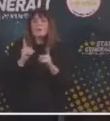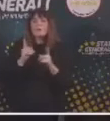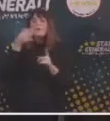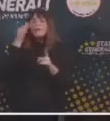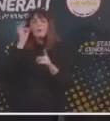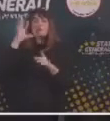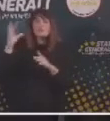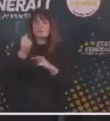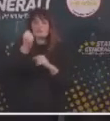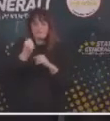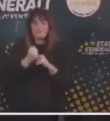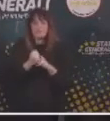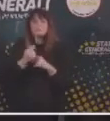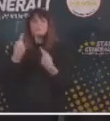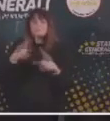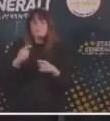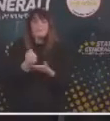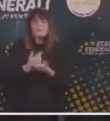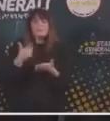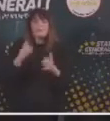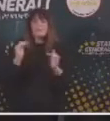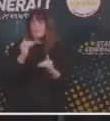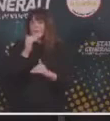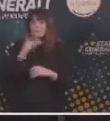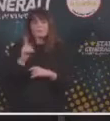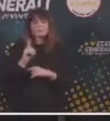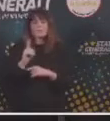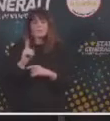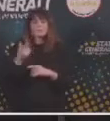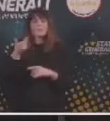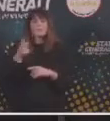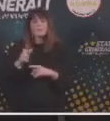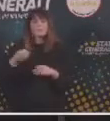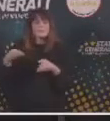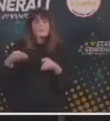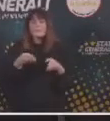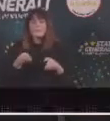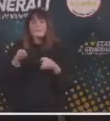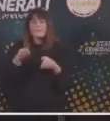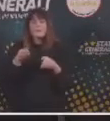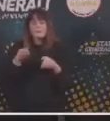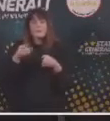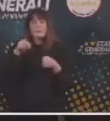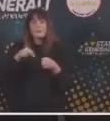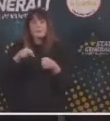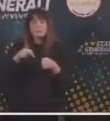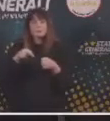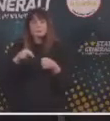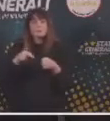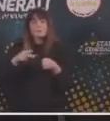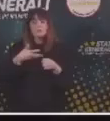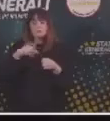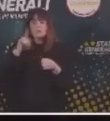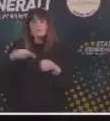però non è sufficiente perché poi arriva in quel percorso in cui devono esserci le